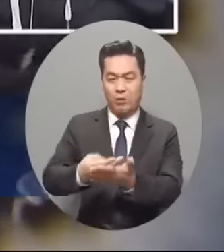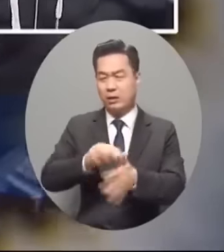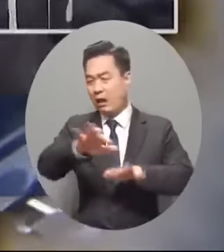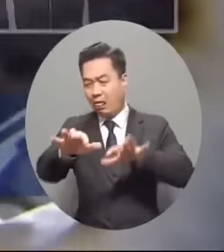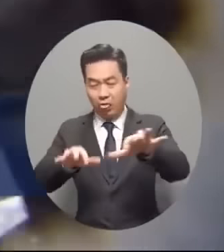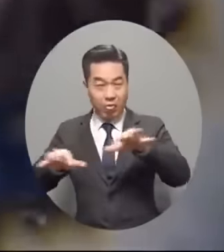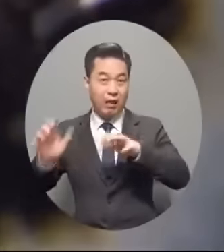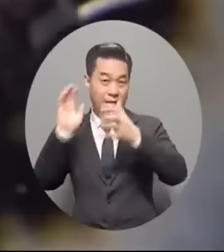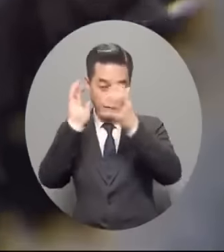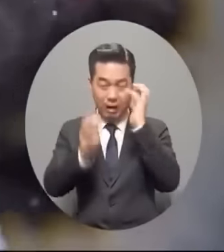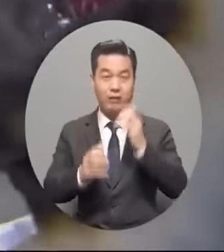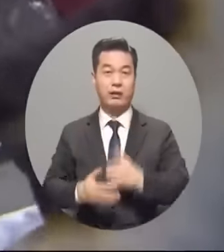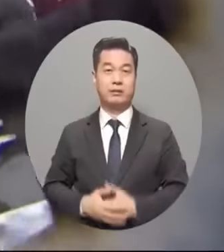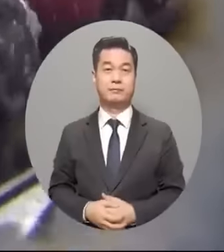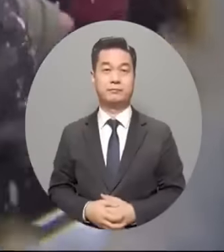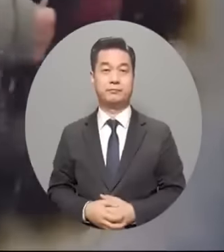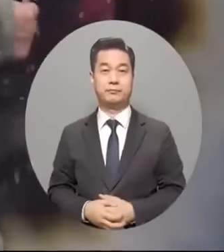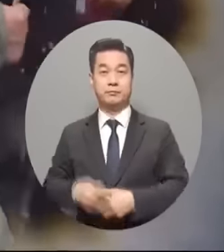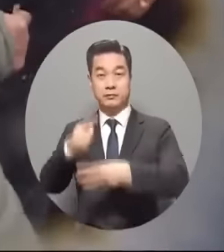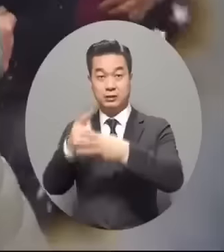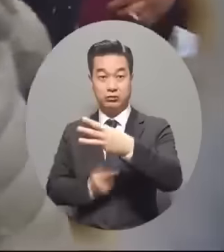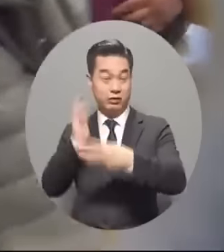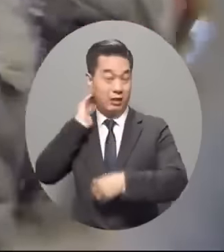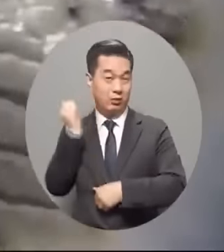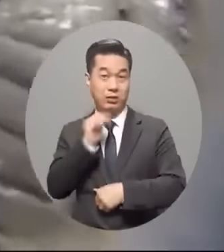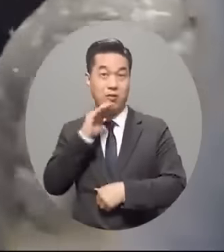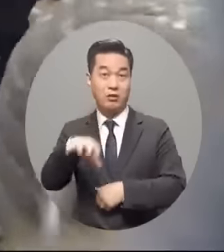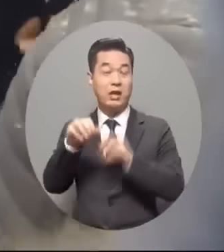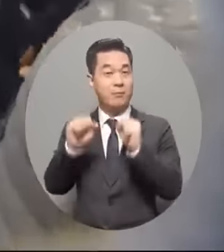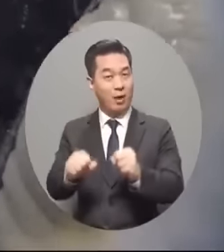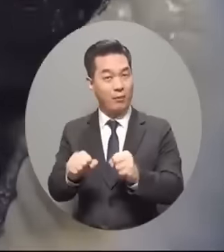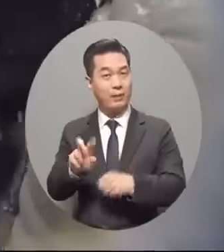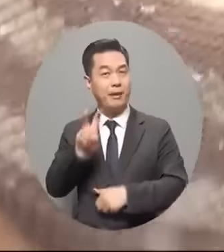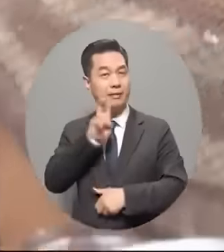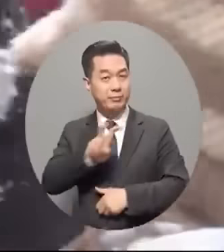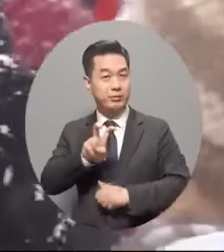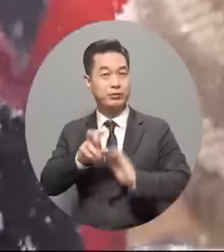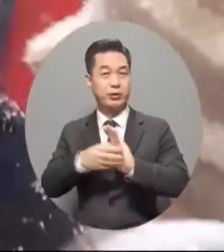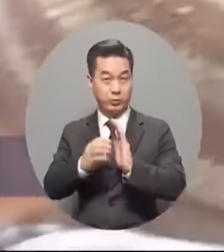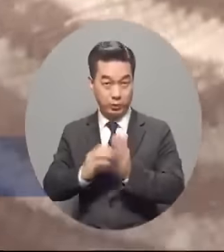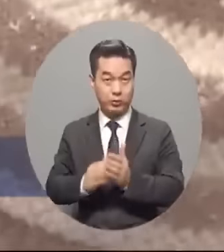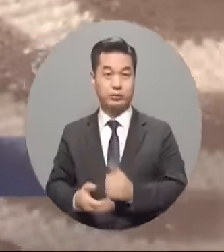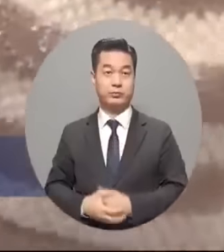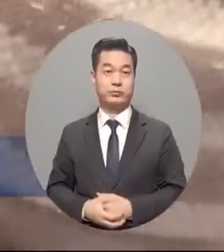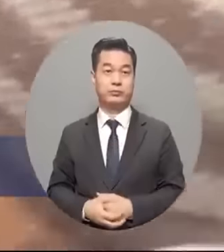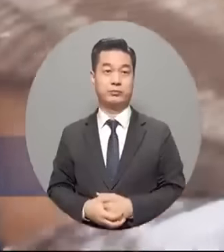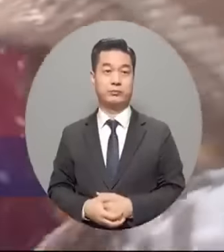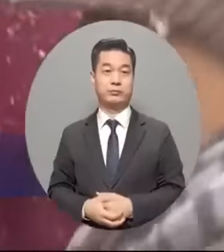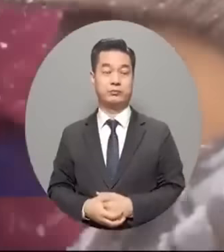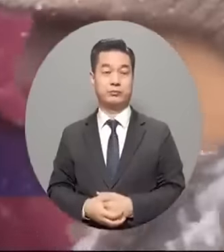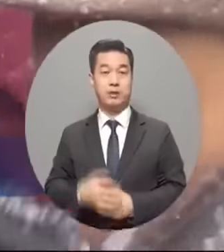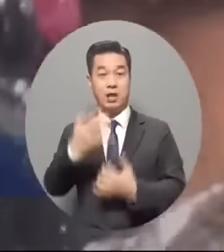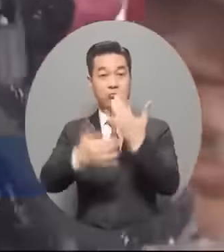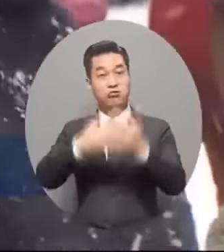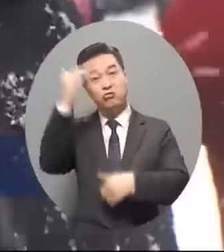이런 상황이에요. 윤 대통령이 현장에 머문 시각은 약 20분. 불구경을 하냐고